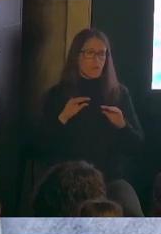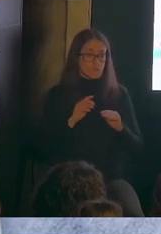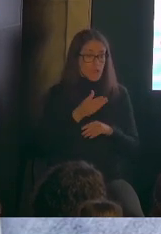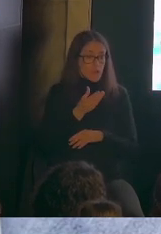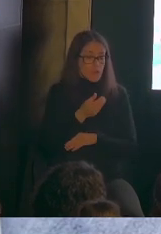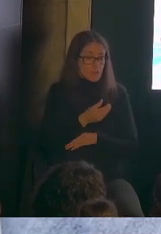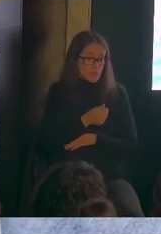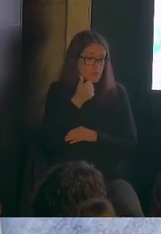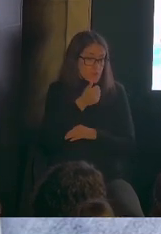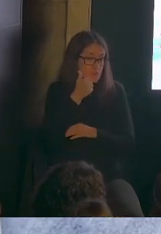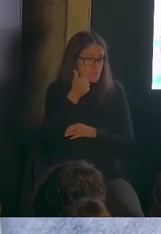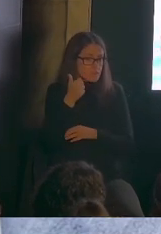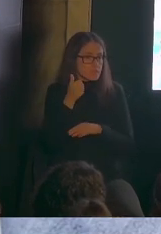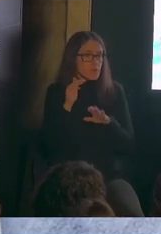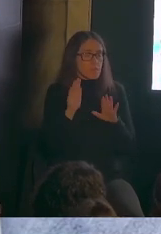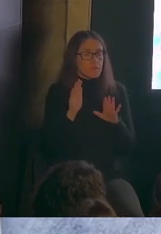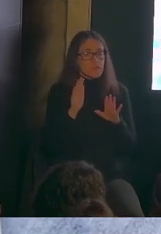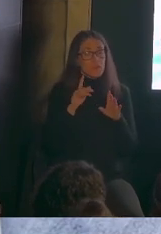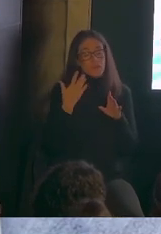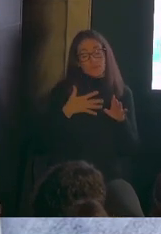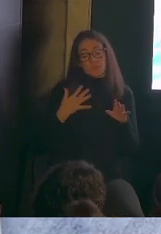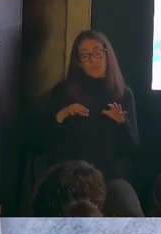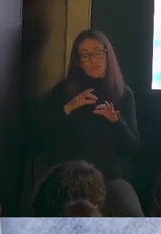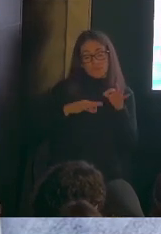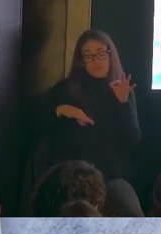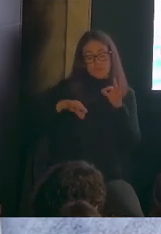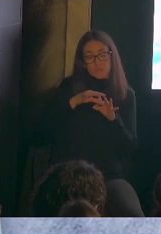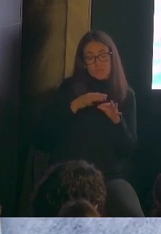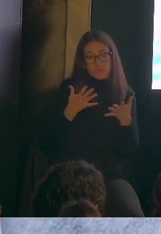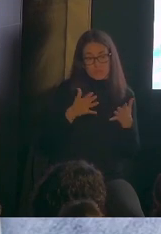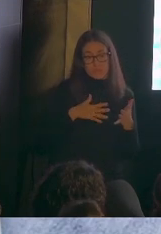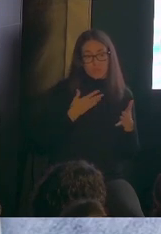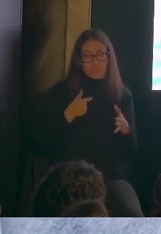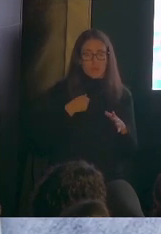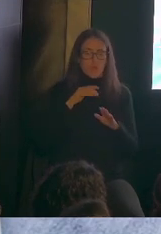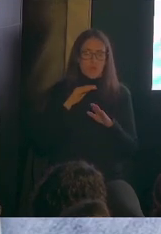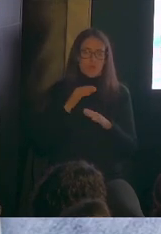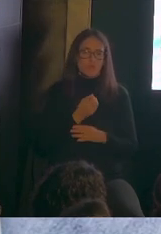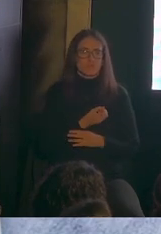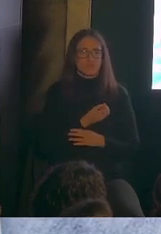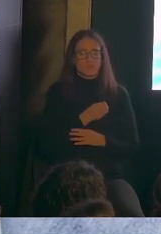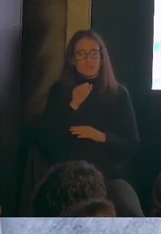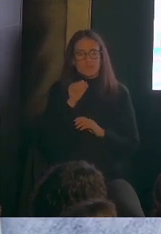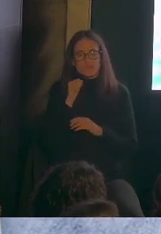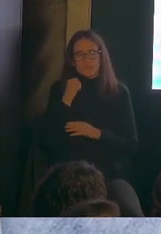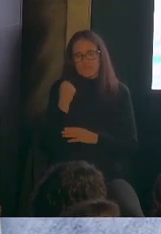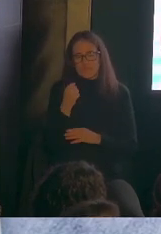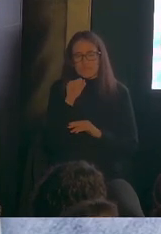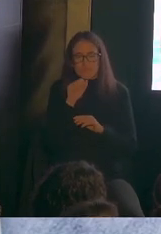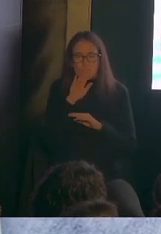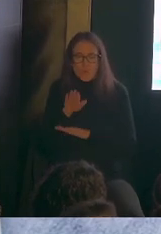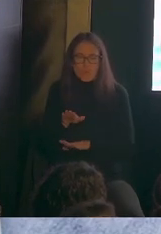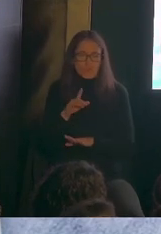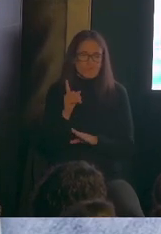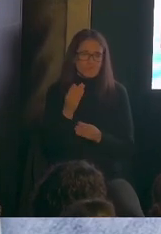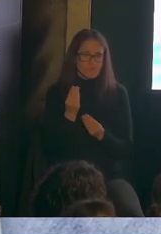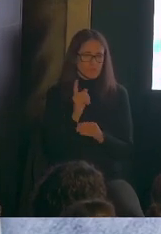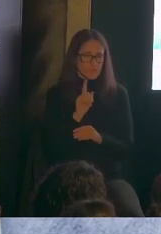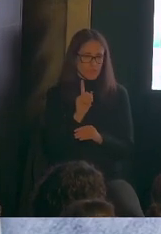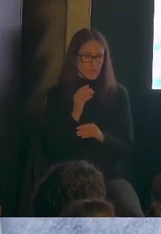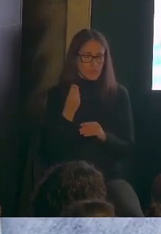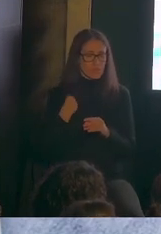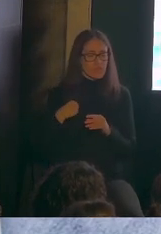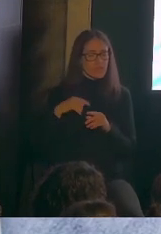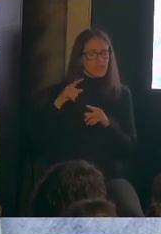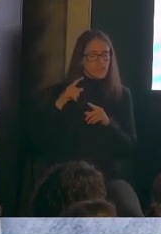no són considerats sucres i no es digereixen com a tal, i bueno, també estan bé. Passa que moltes vegades aquests polialcohols